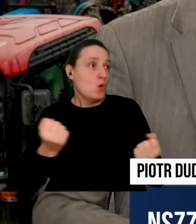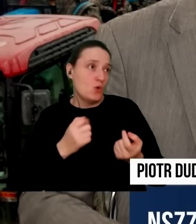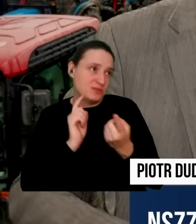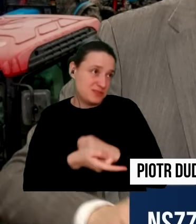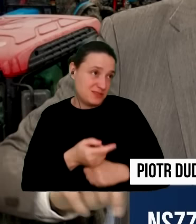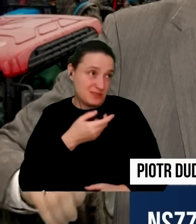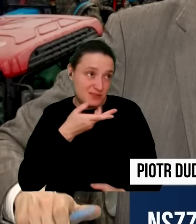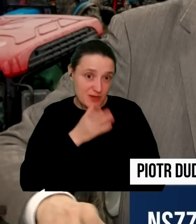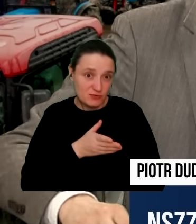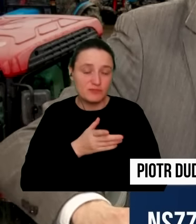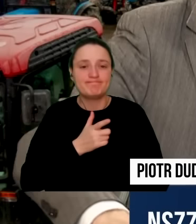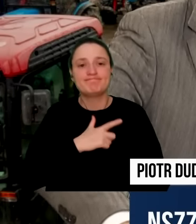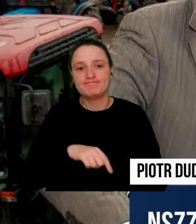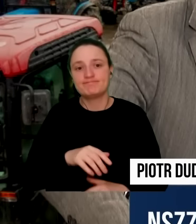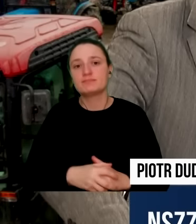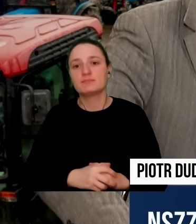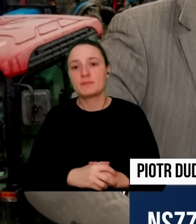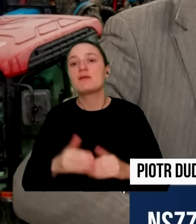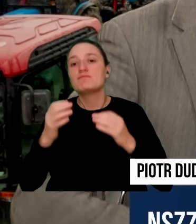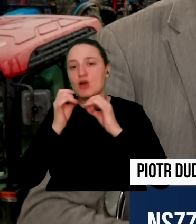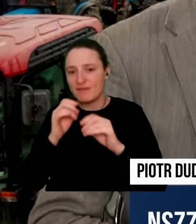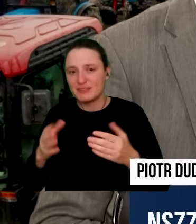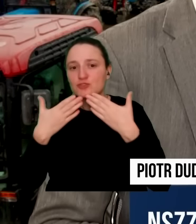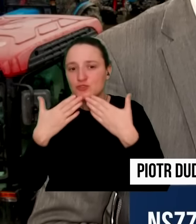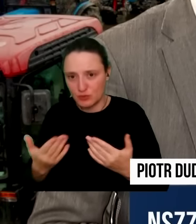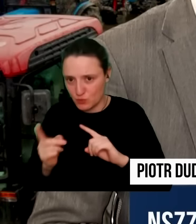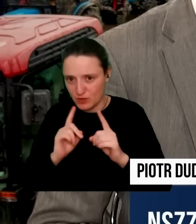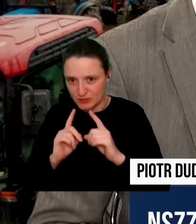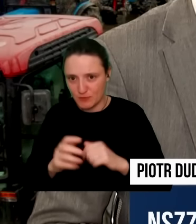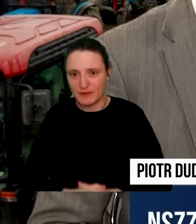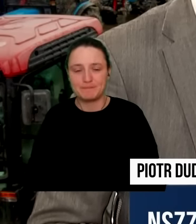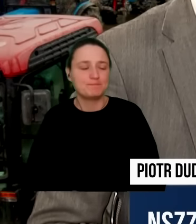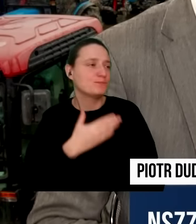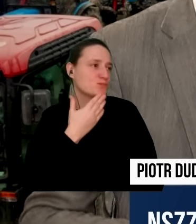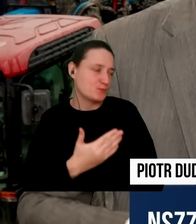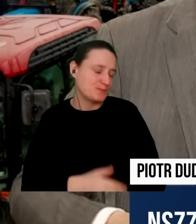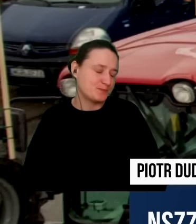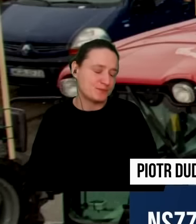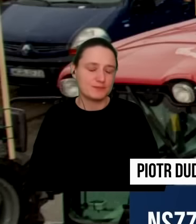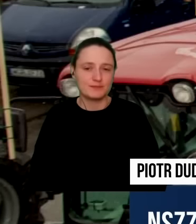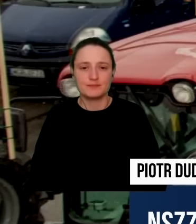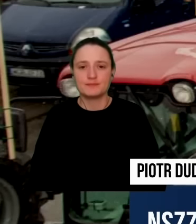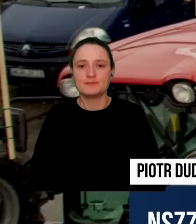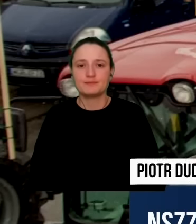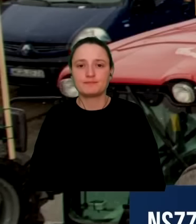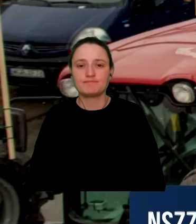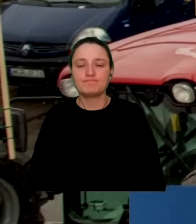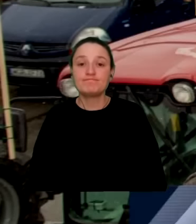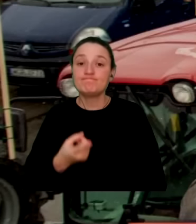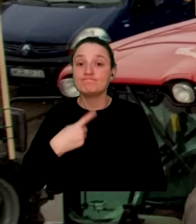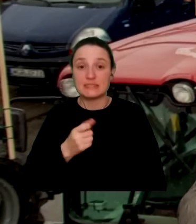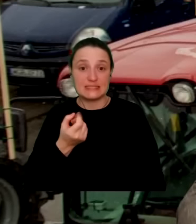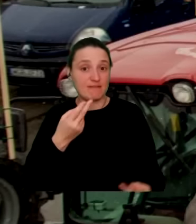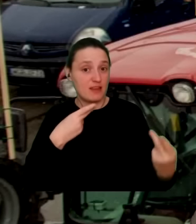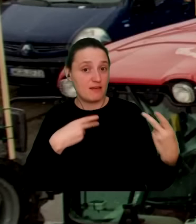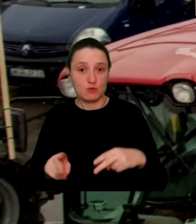Górski, politolog i prawnik. Panie profesorze, dziękuję bardzo za rozmowę. Dziękuję uprzejmie. A my za chwilę wrócimy do naszego